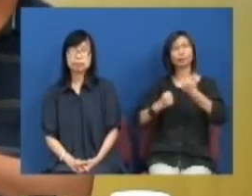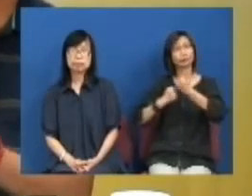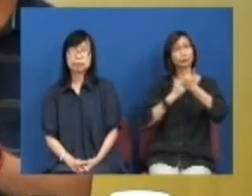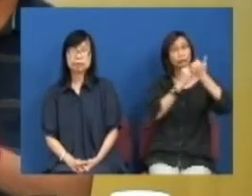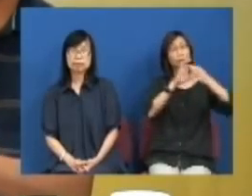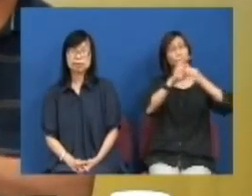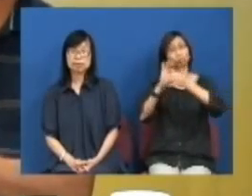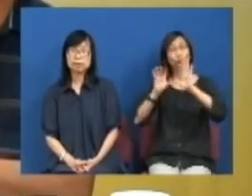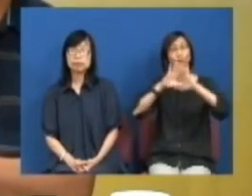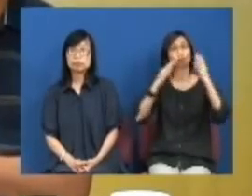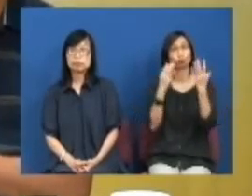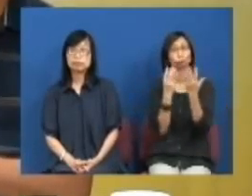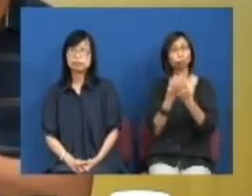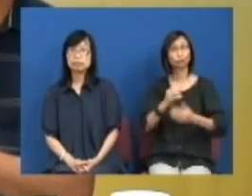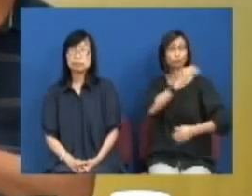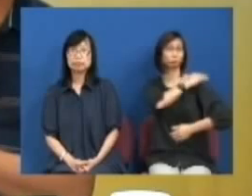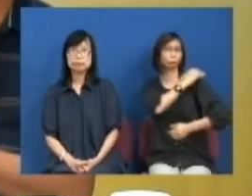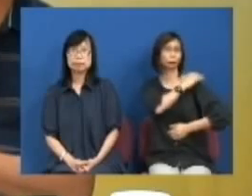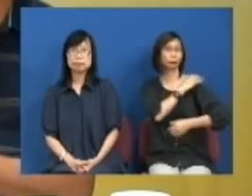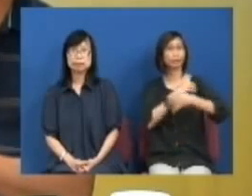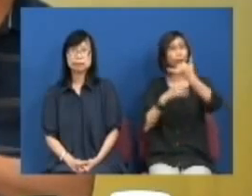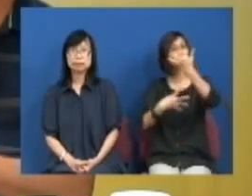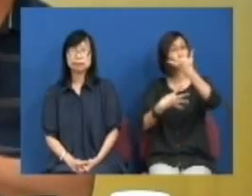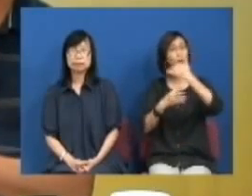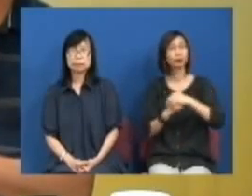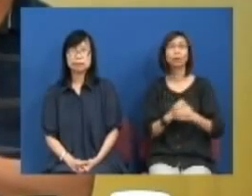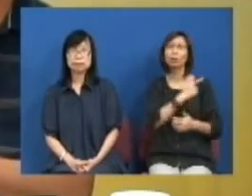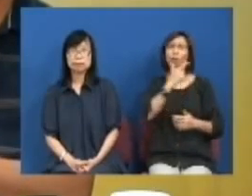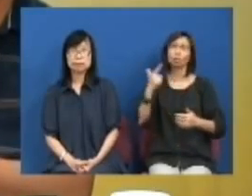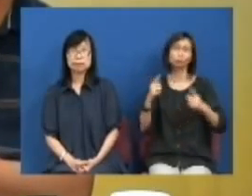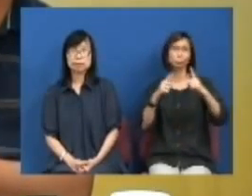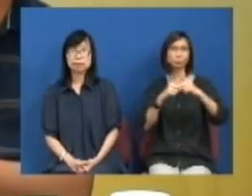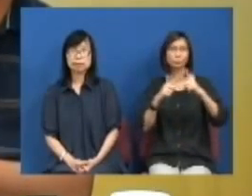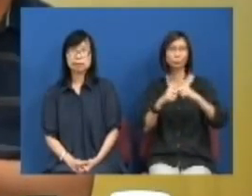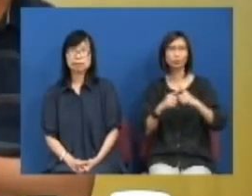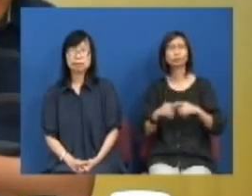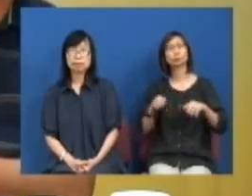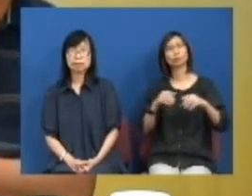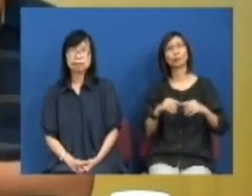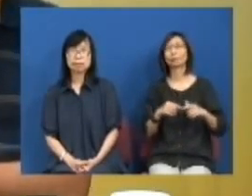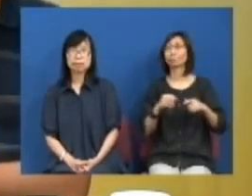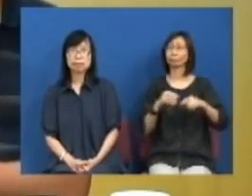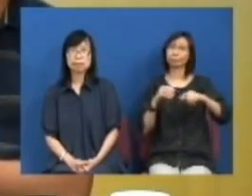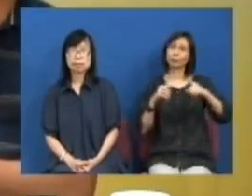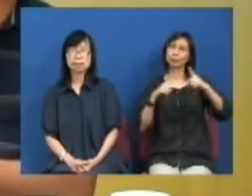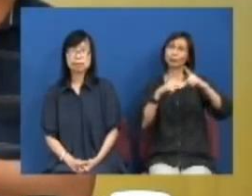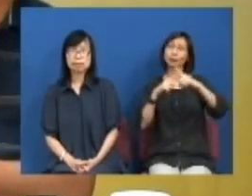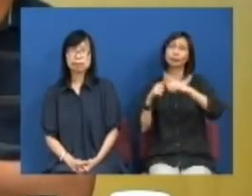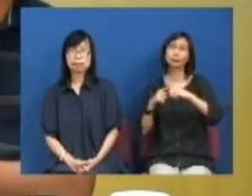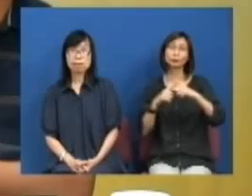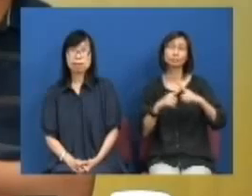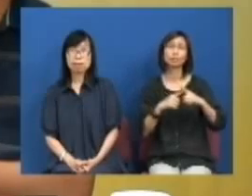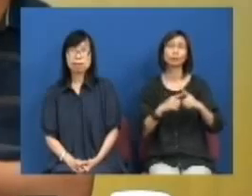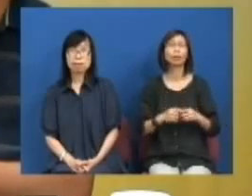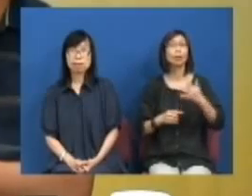會啦。咁其實支聯會裏邊其實好大部分都係泛民啊，又或者係依一個即係喺舊年五區公投裏邊都